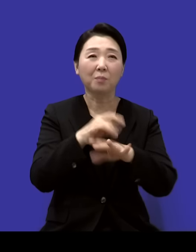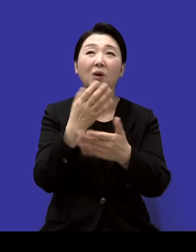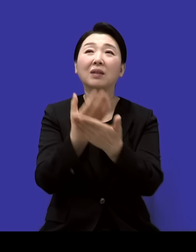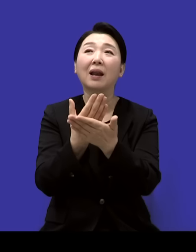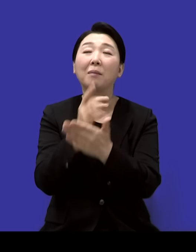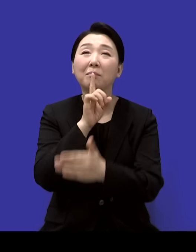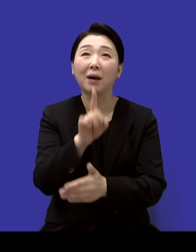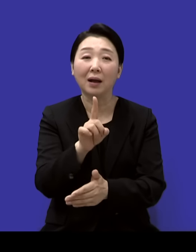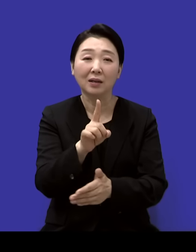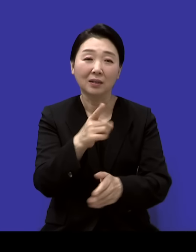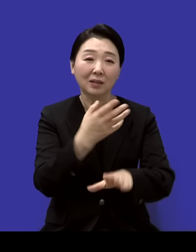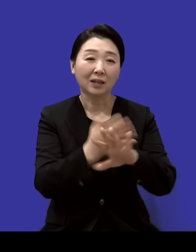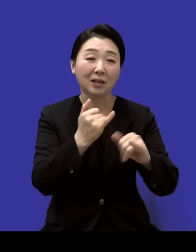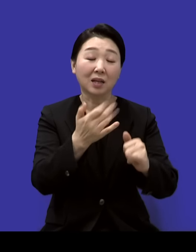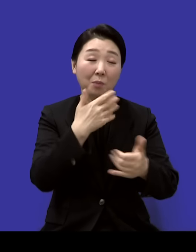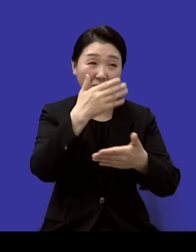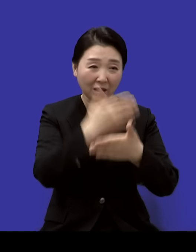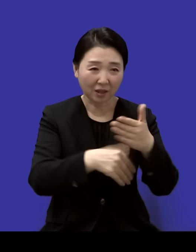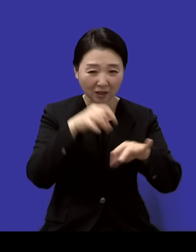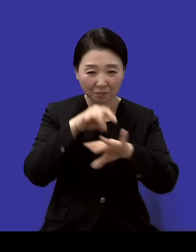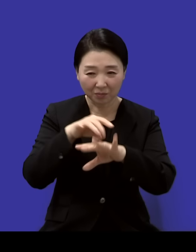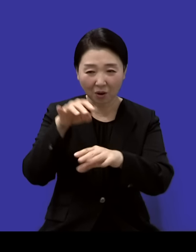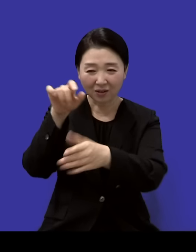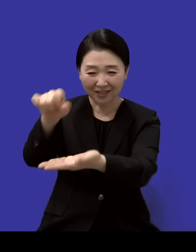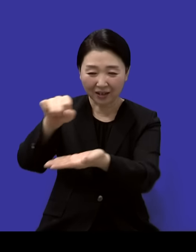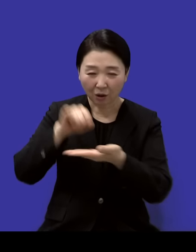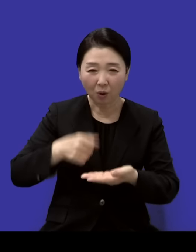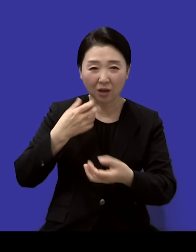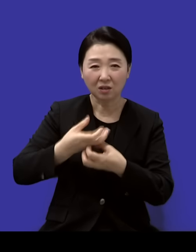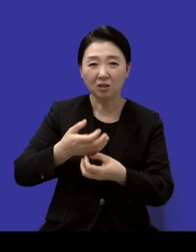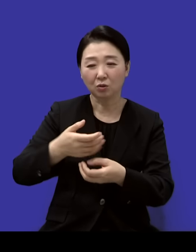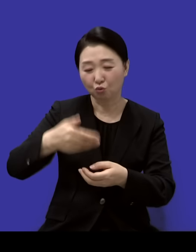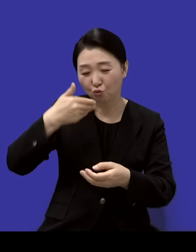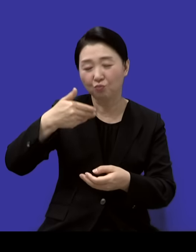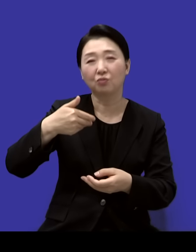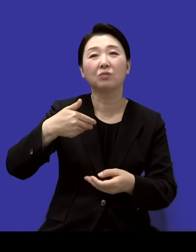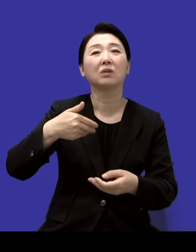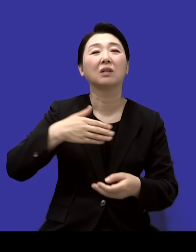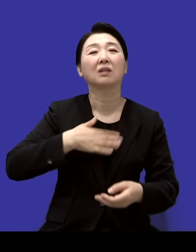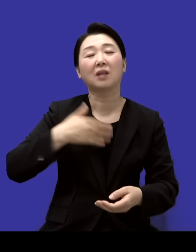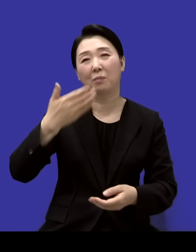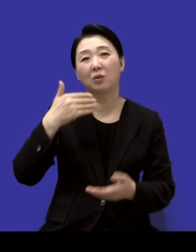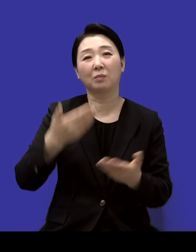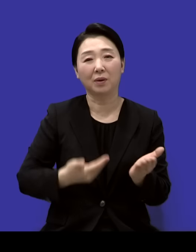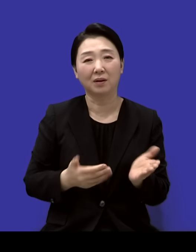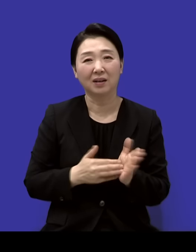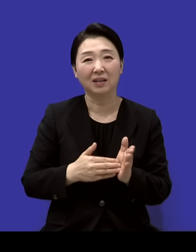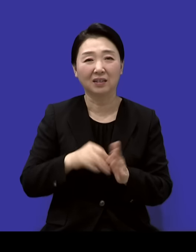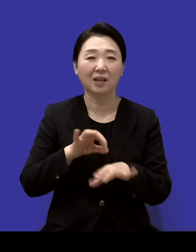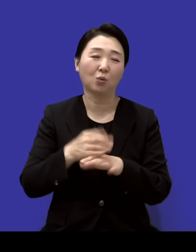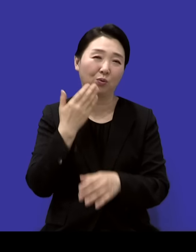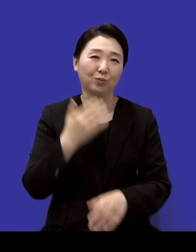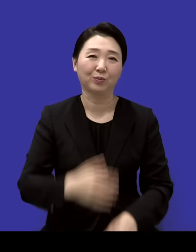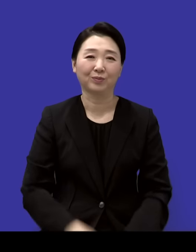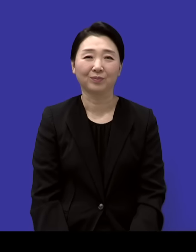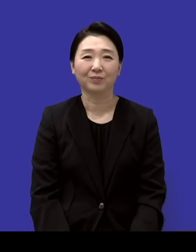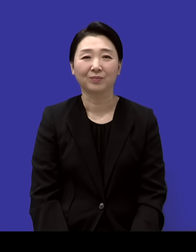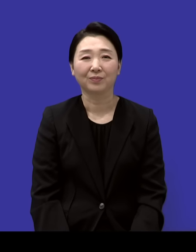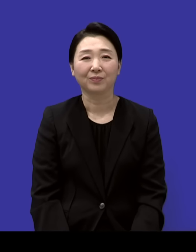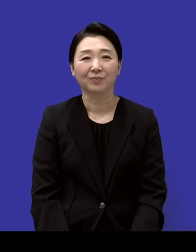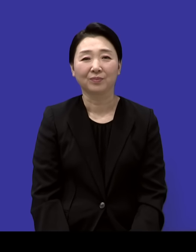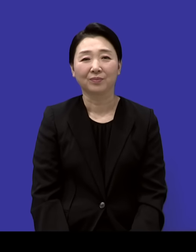하면은요 남들이 먹다 남긴 그 뼈를 싸와서 끓여서 그 국물을 먹였어요. 그게 제가 먹은 고깃국인 거예요. 그렇게